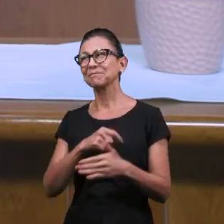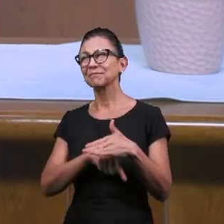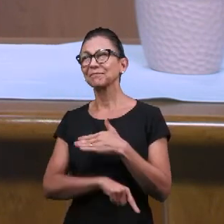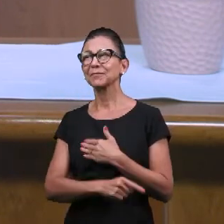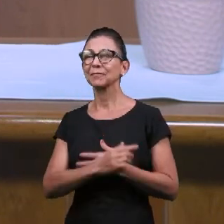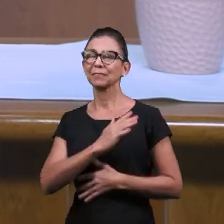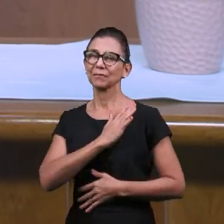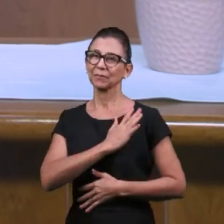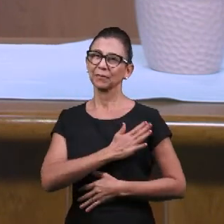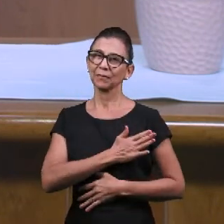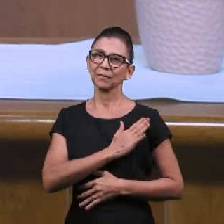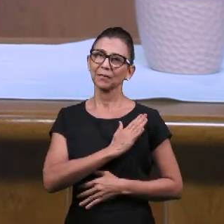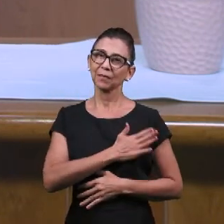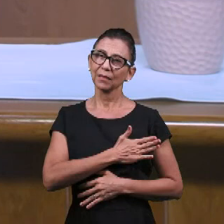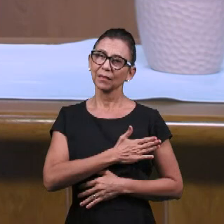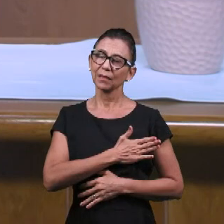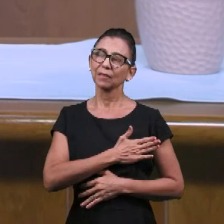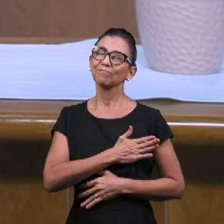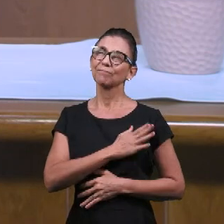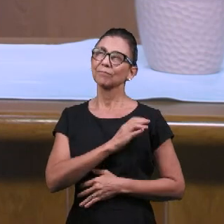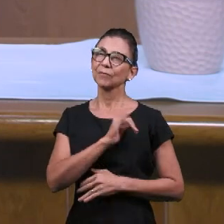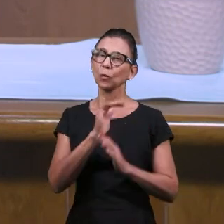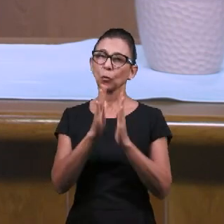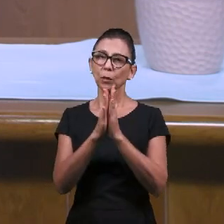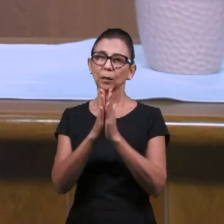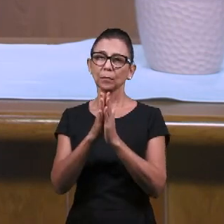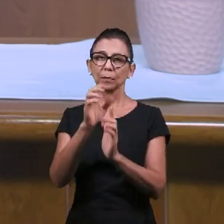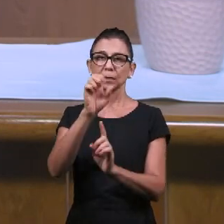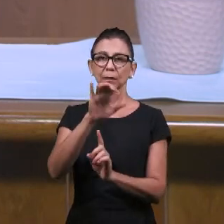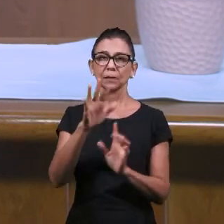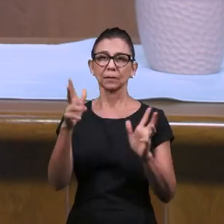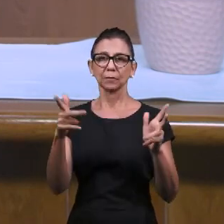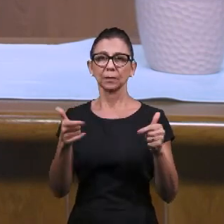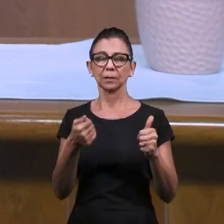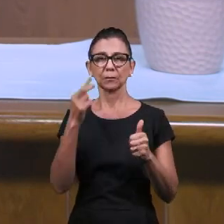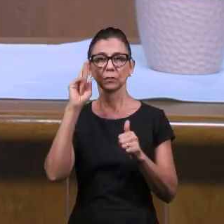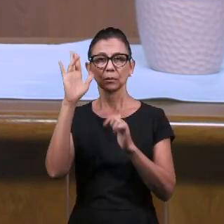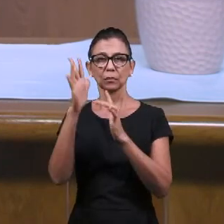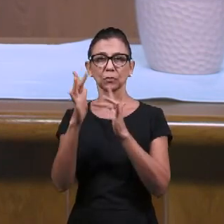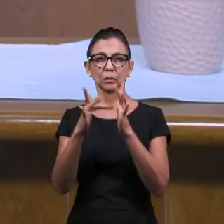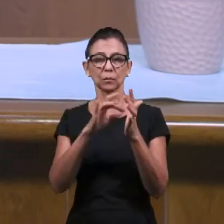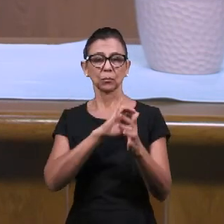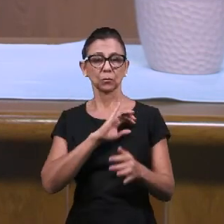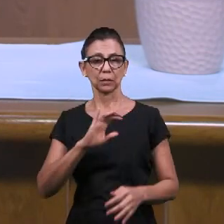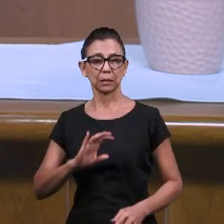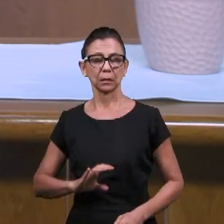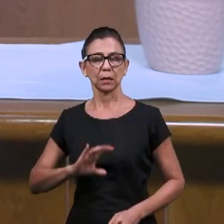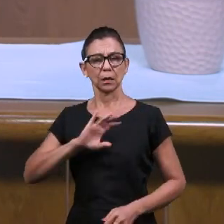на нас. Мы любим Тебя всем сердцем нашим. И мы